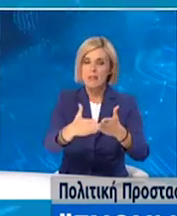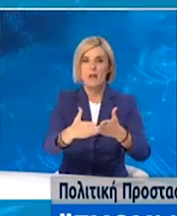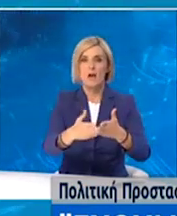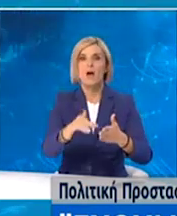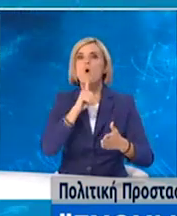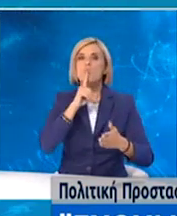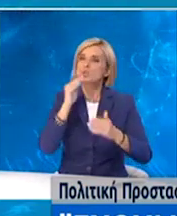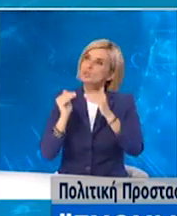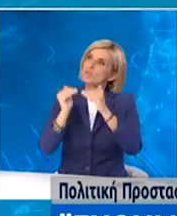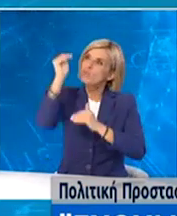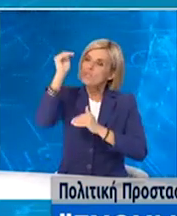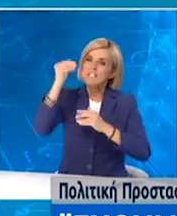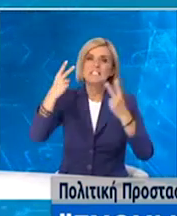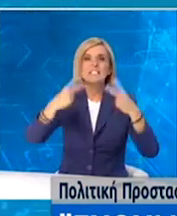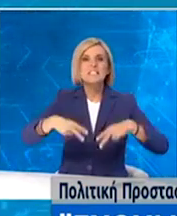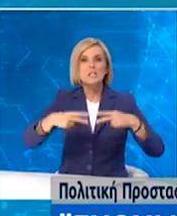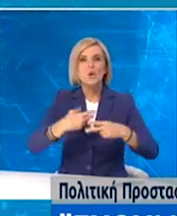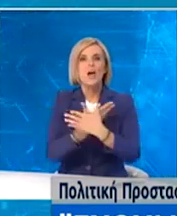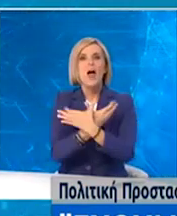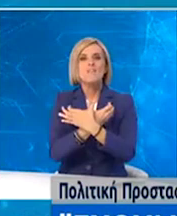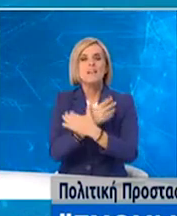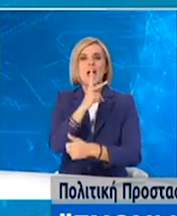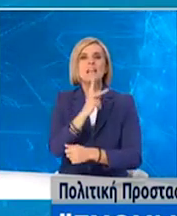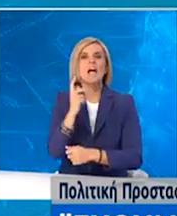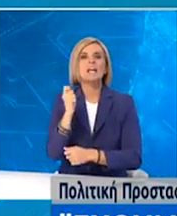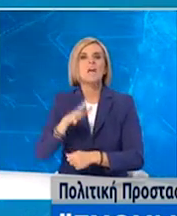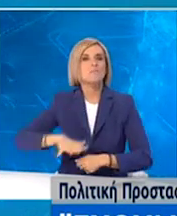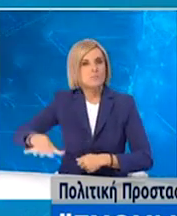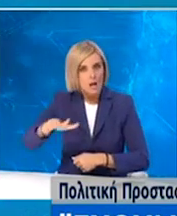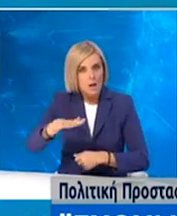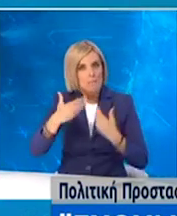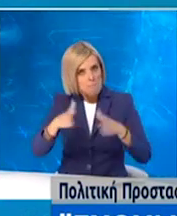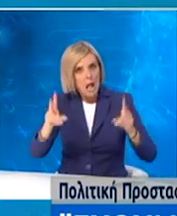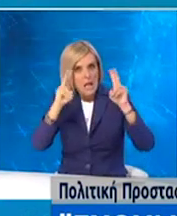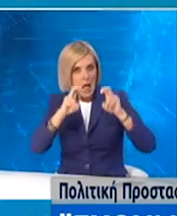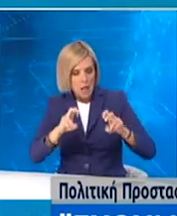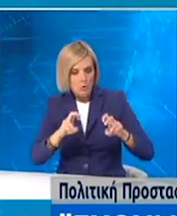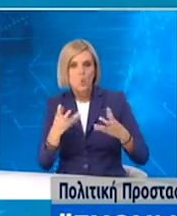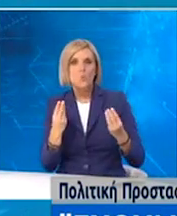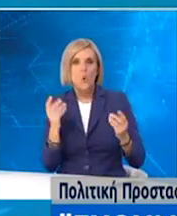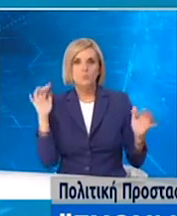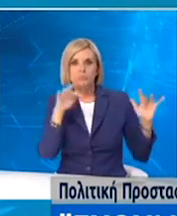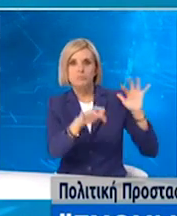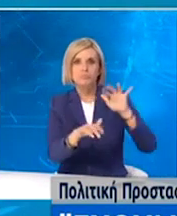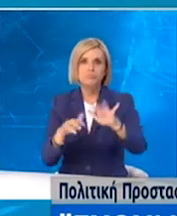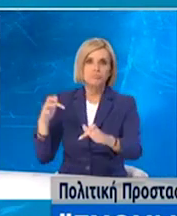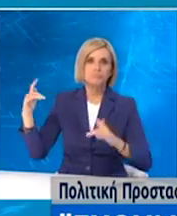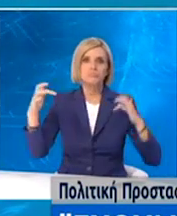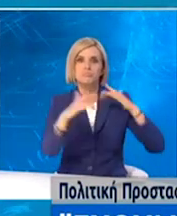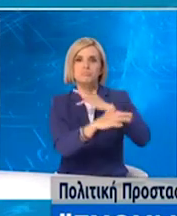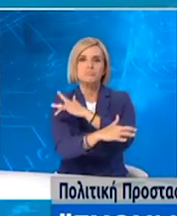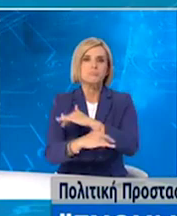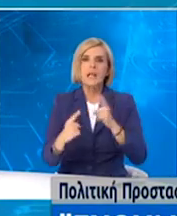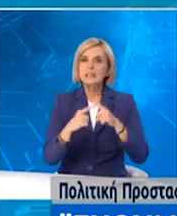Κακαβιά, εκεί όπου ο ΕΟΔΗ έκανε ελέγχους κάποιες μέρες, μετά φαίνεται ότι διερχόταν κόσμος χωρίς κάποιο τεστ. Και εκτός από